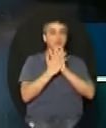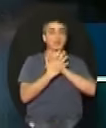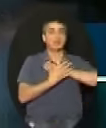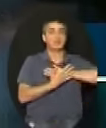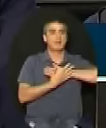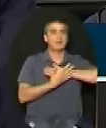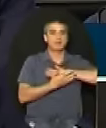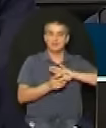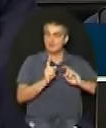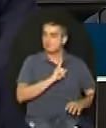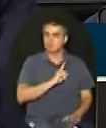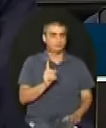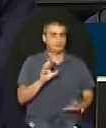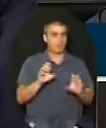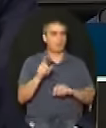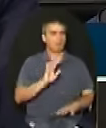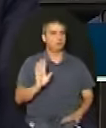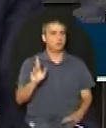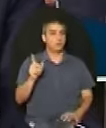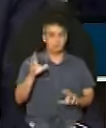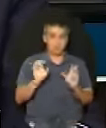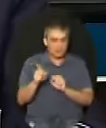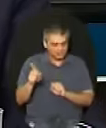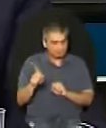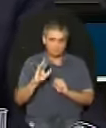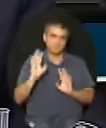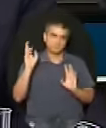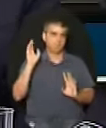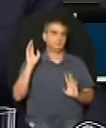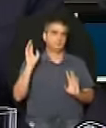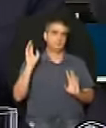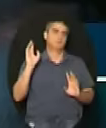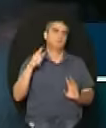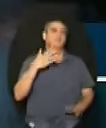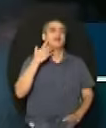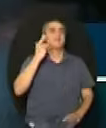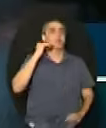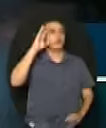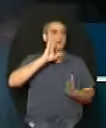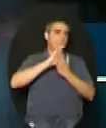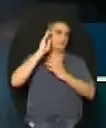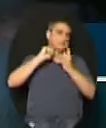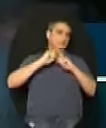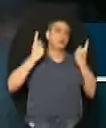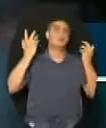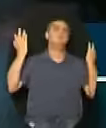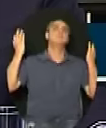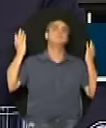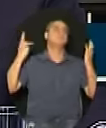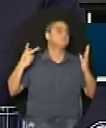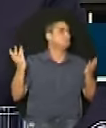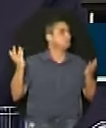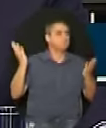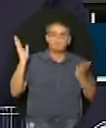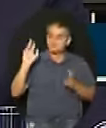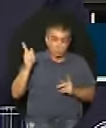ישתנה, ואסור להרגיז אותו, כי אם הוא ירגיז אותו, אז הוא יחשוב ש... האוויר בקומה 14 שונה. אין לו מה, אין לו דרך אחרת,